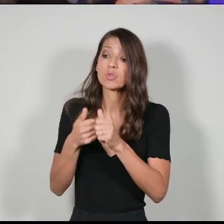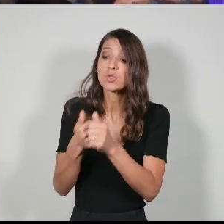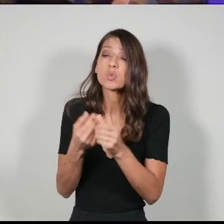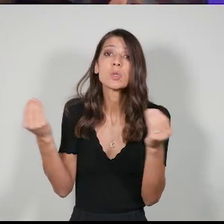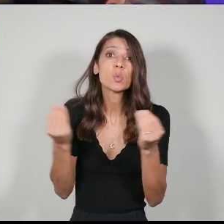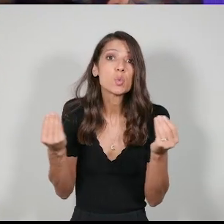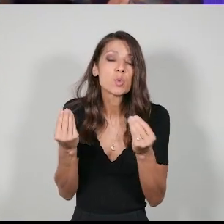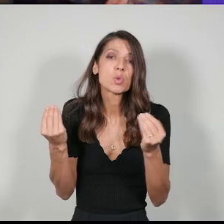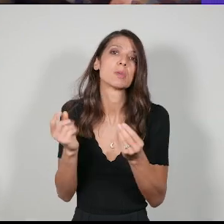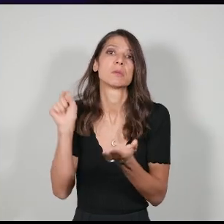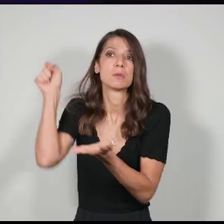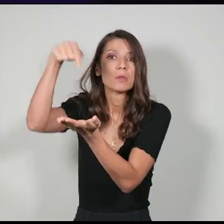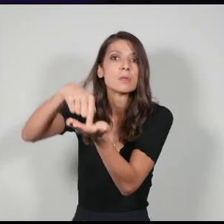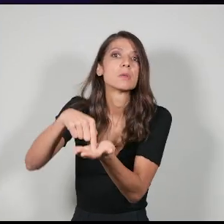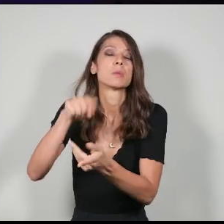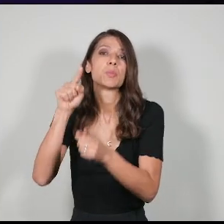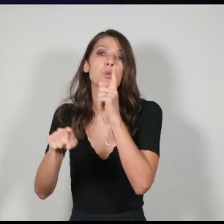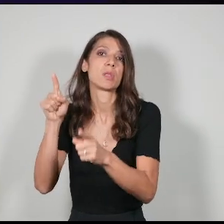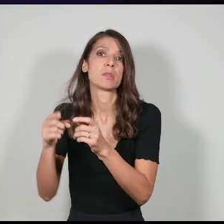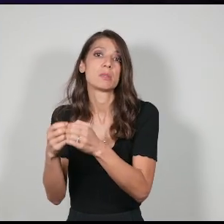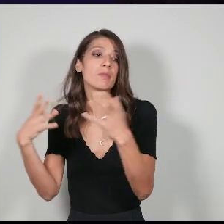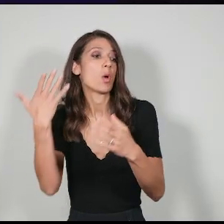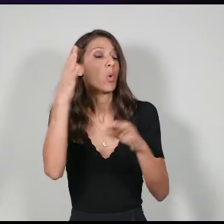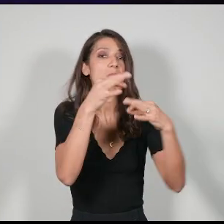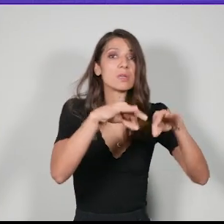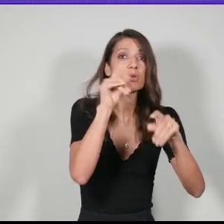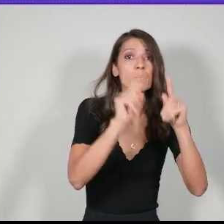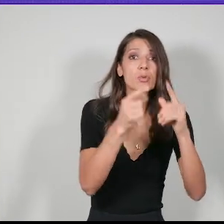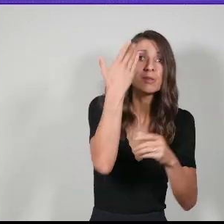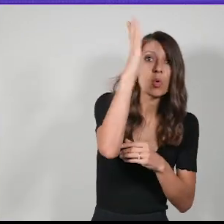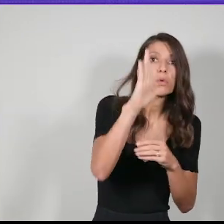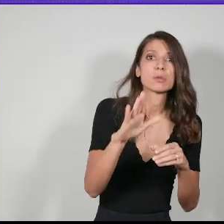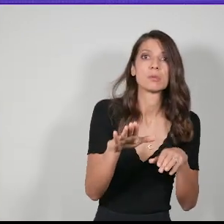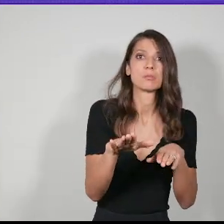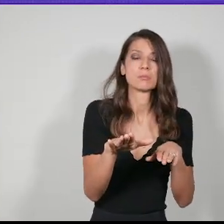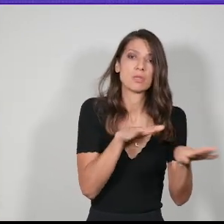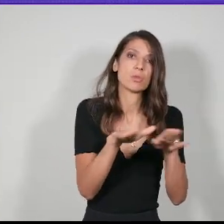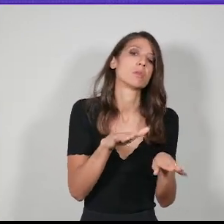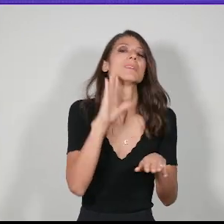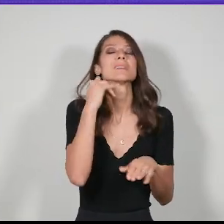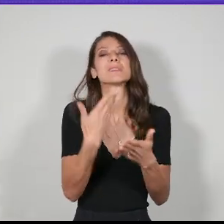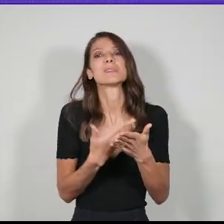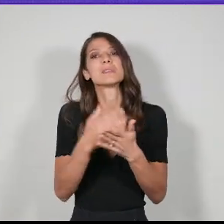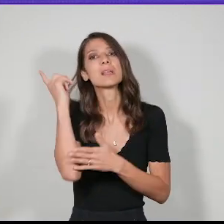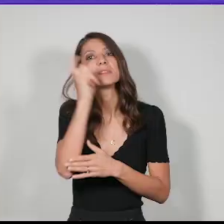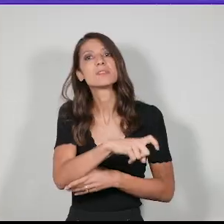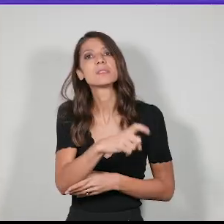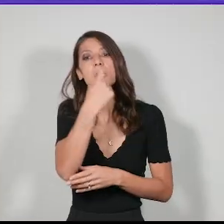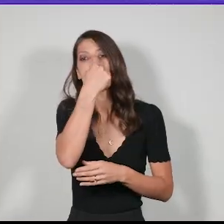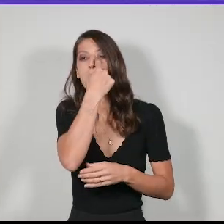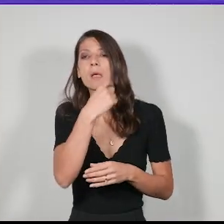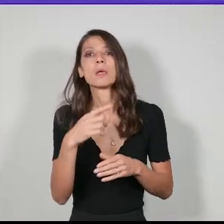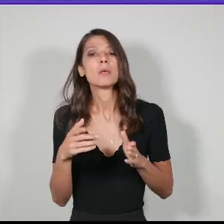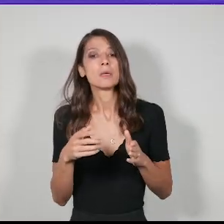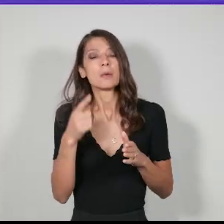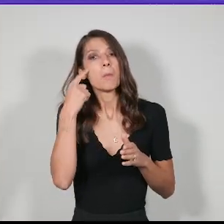mis en place, il ne se développe pas de la même manière sur un autre territoire. C'est là toute la difficulté. Et l'enjeu, je pense, de penser via le case management,